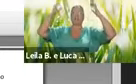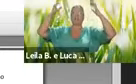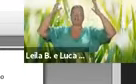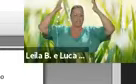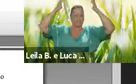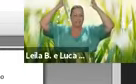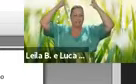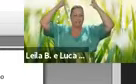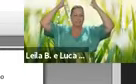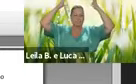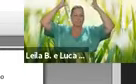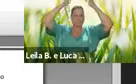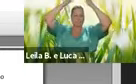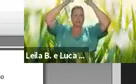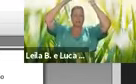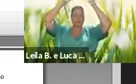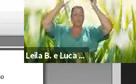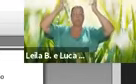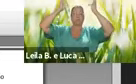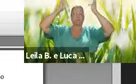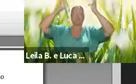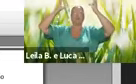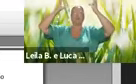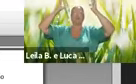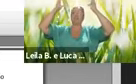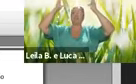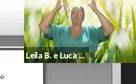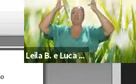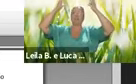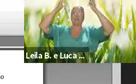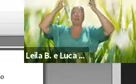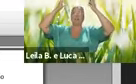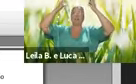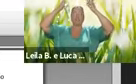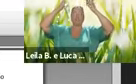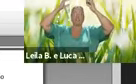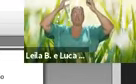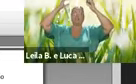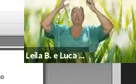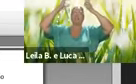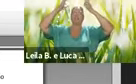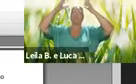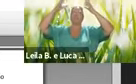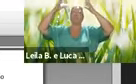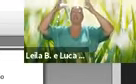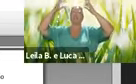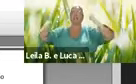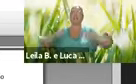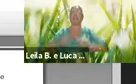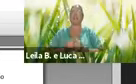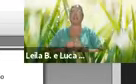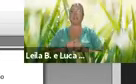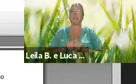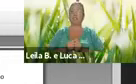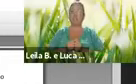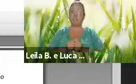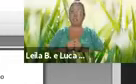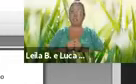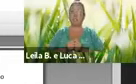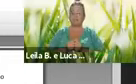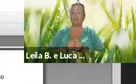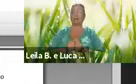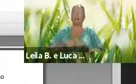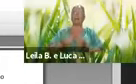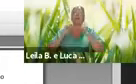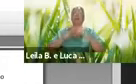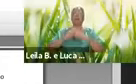di chiarovidenza. In questa sfera luminosa era condensata il potenziale della radiazione